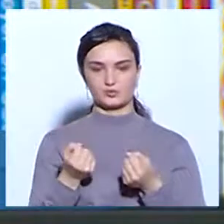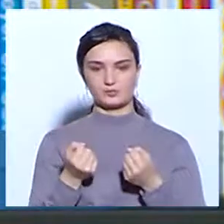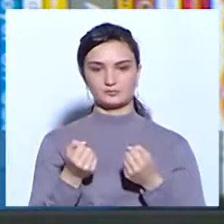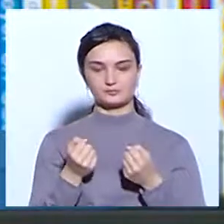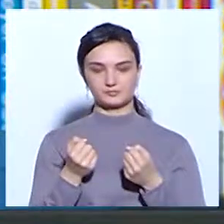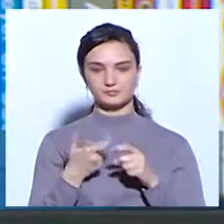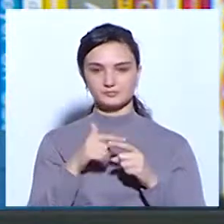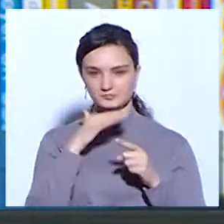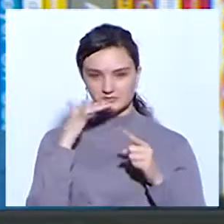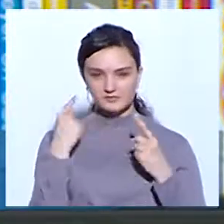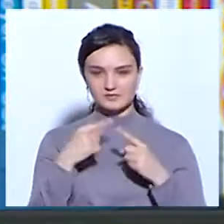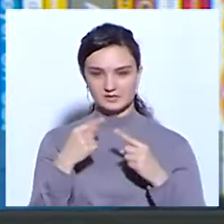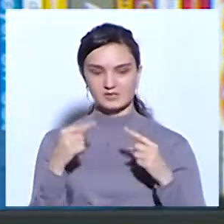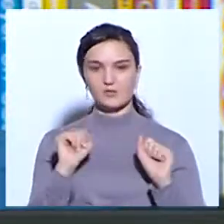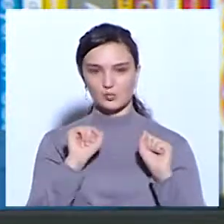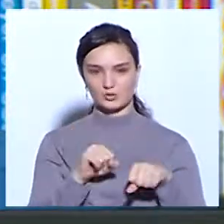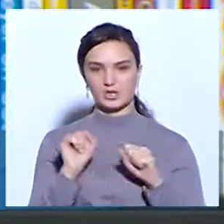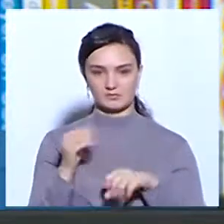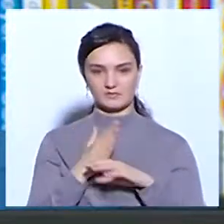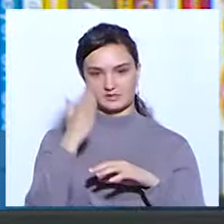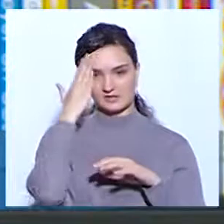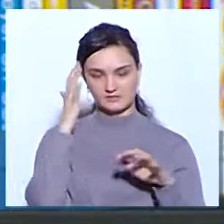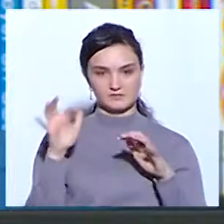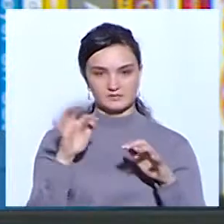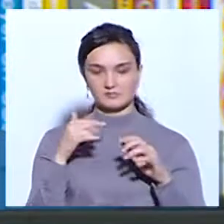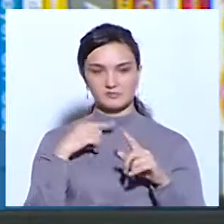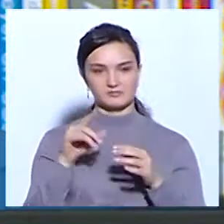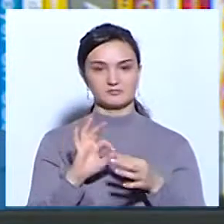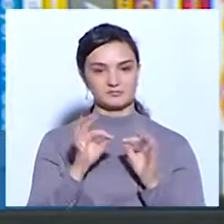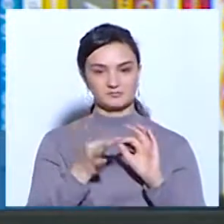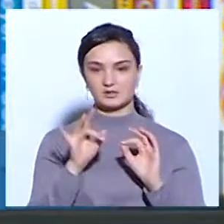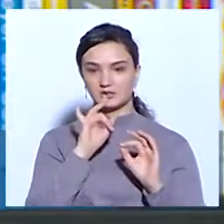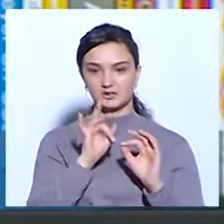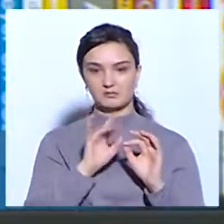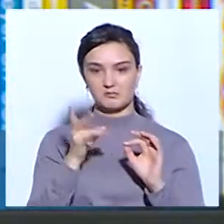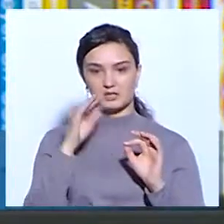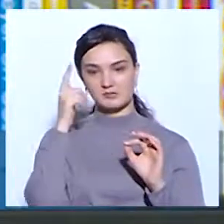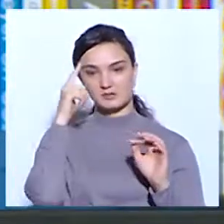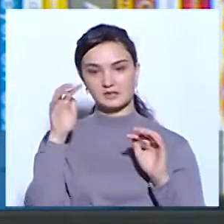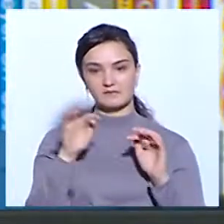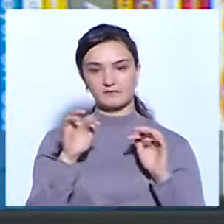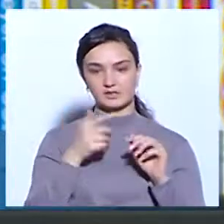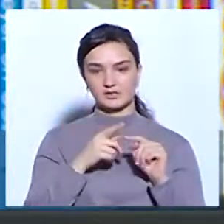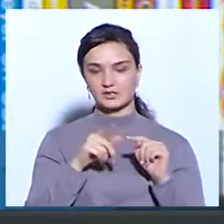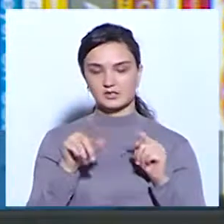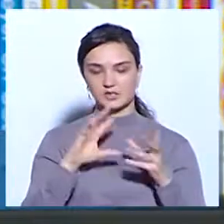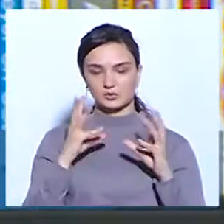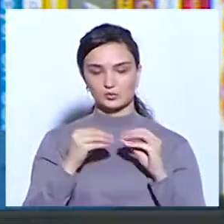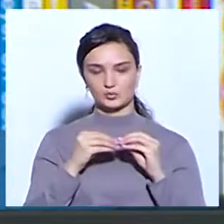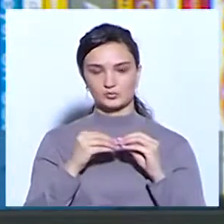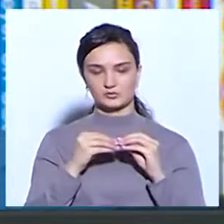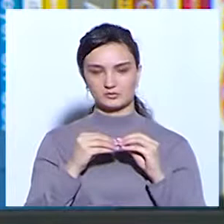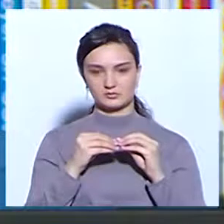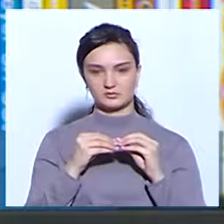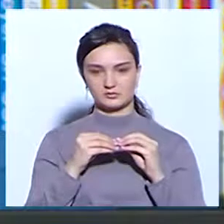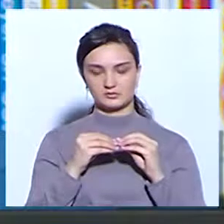ძალიან ბევრი ჯადოსნური უნარები აქვს თავის ტვინს, მე ამაზე არ დავწვრილმანდები, მაგრამ ტვინი და სიზარღვე ეს არის აბსოლუტურად განუყოფელი